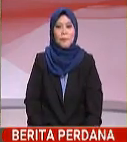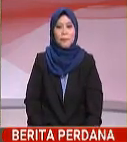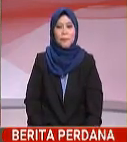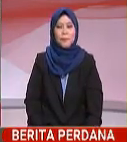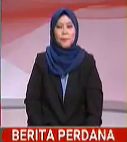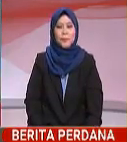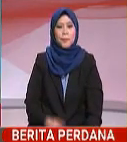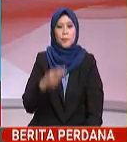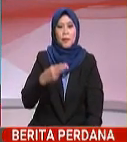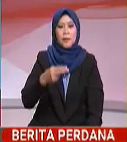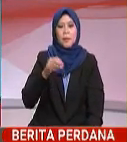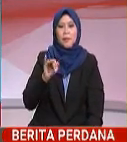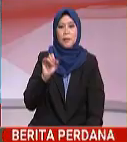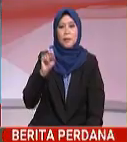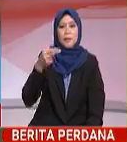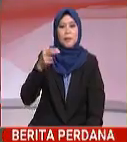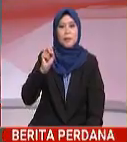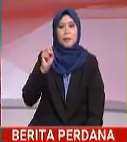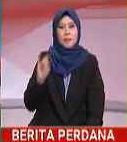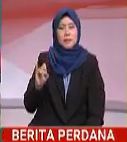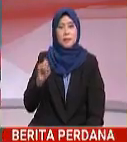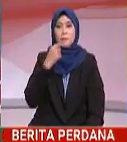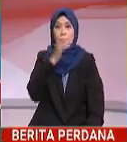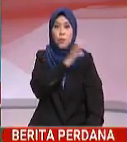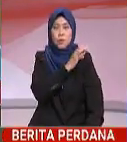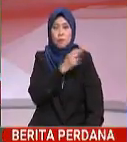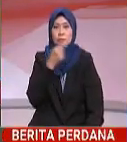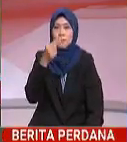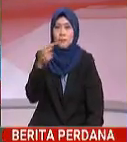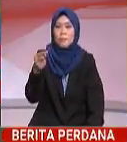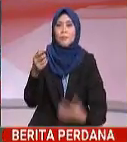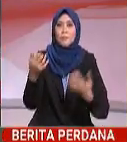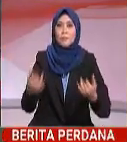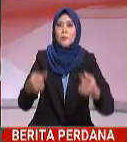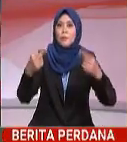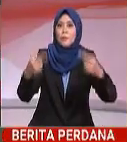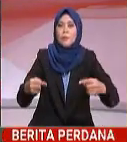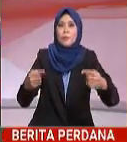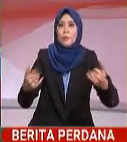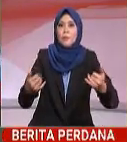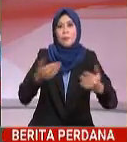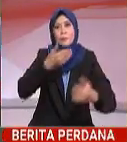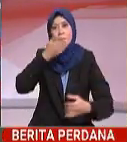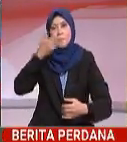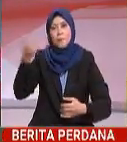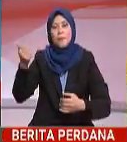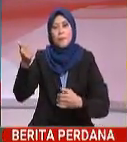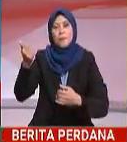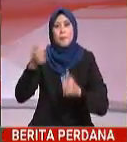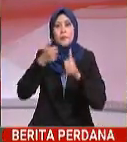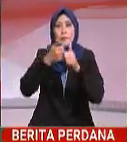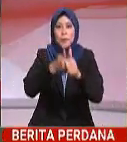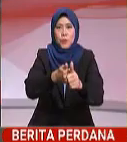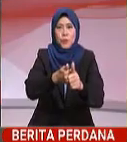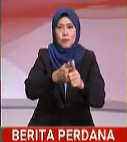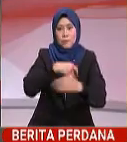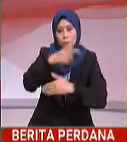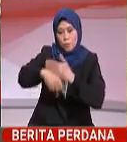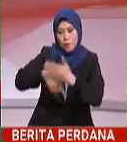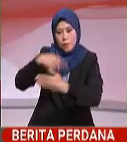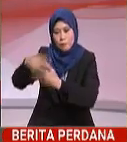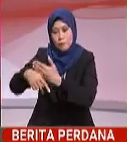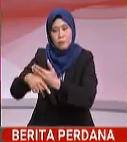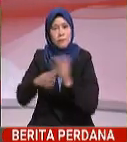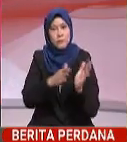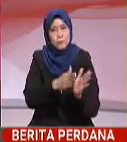Menurut Higashiyama, motivasi pemain KUFC ketika ini berada dalam keadaan terbaik dengan mengikuti setiap program